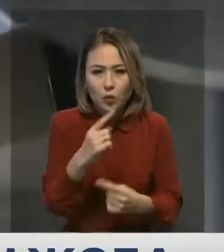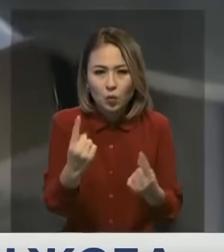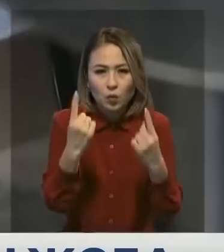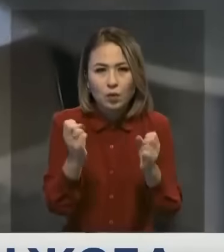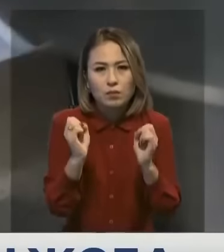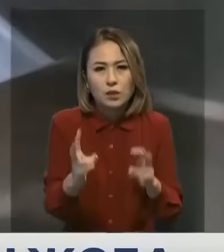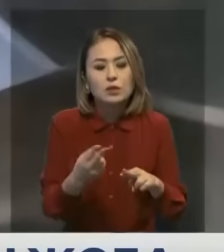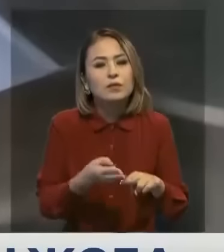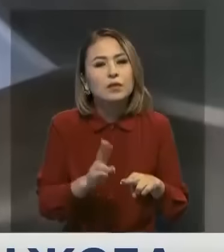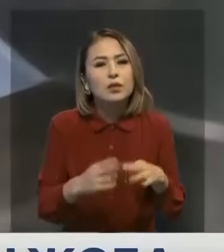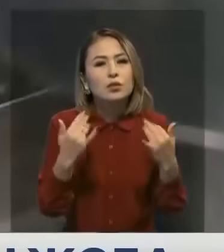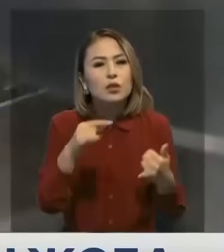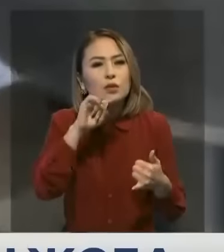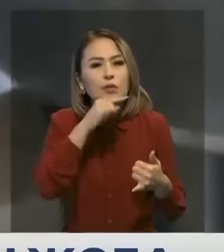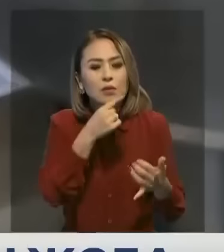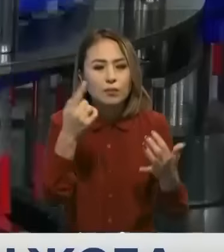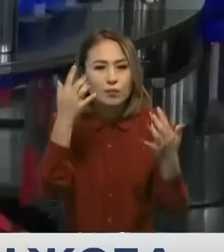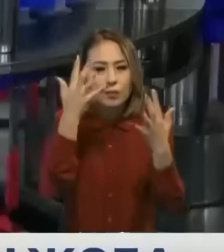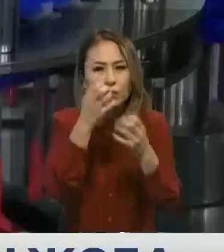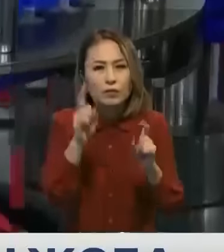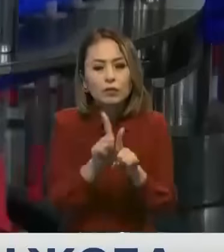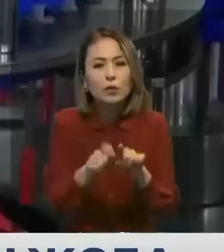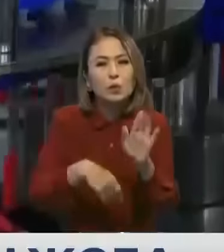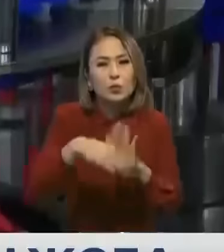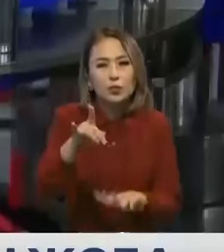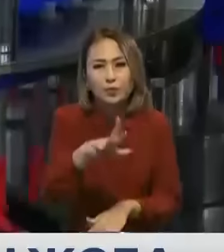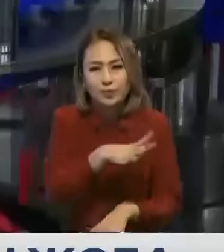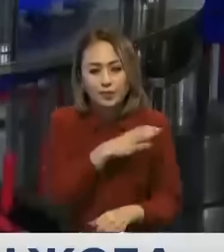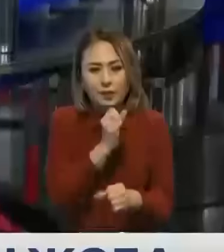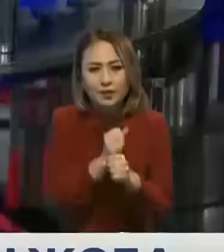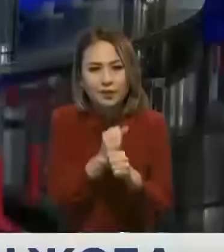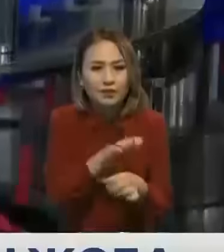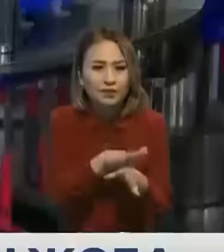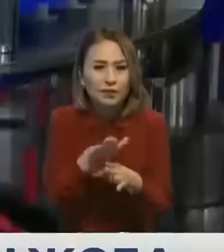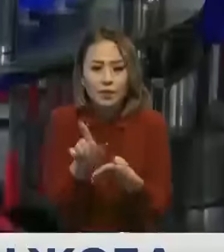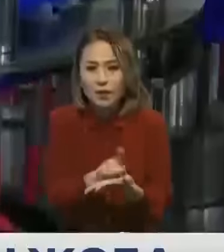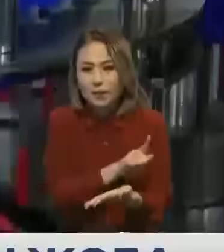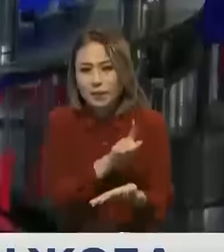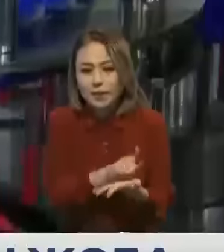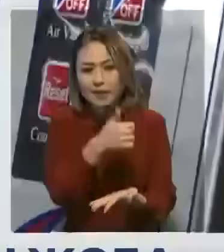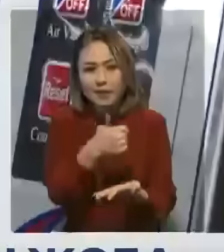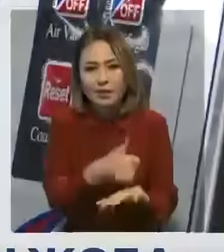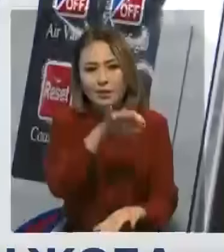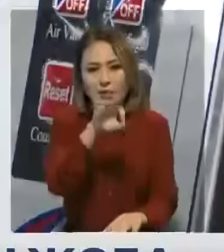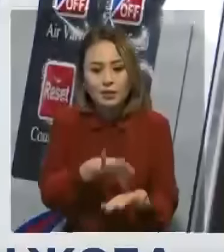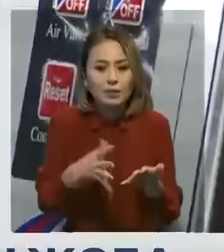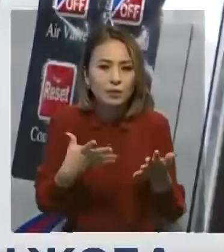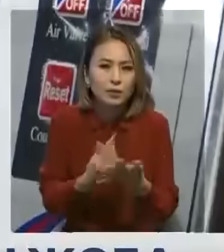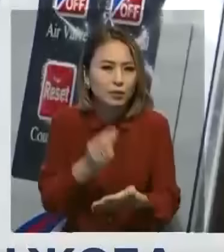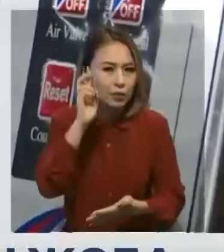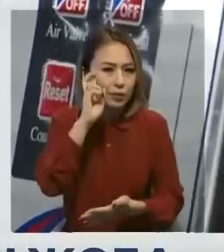қауіп. Экономиканы көлеңкеден шығару үшін бекітілген жоспарды бұлжытпай орындау міндет. Басты мақсат ел бюджетін